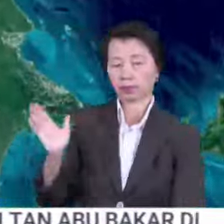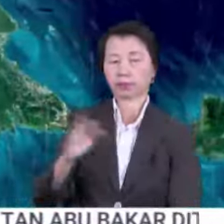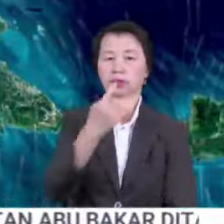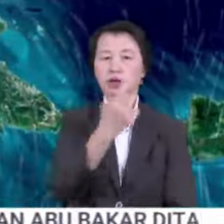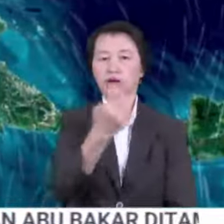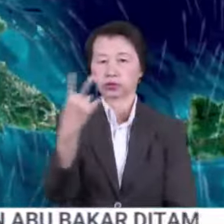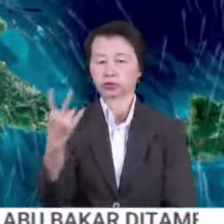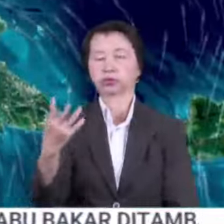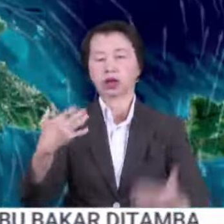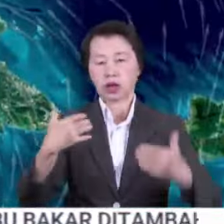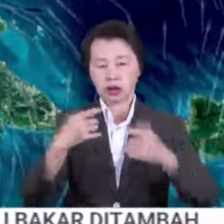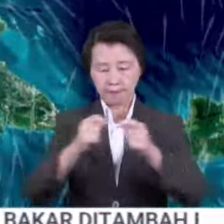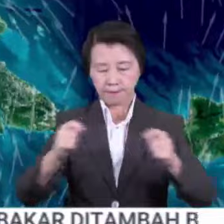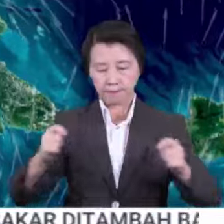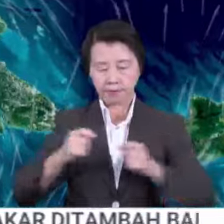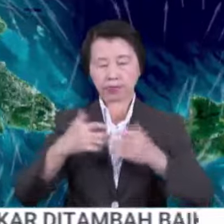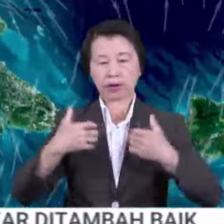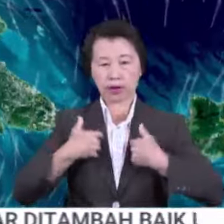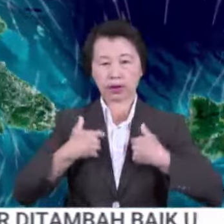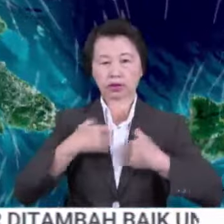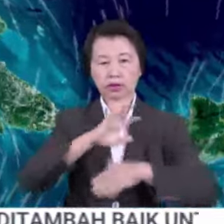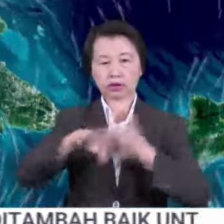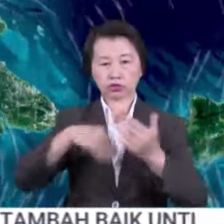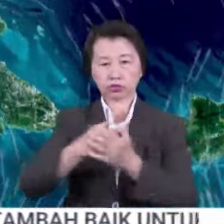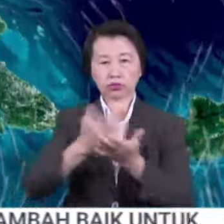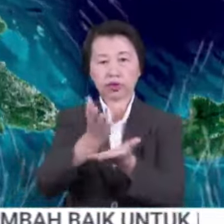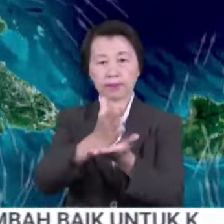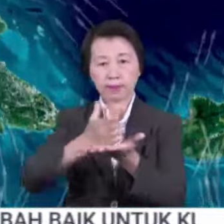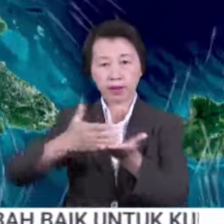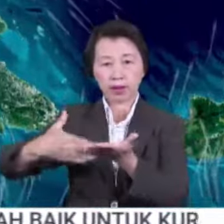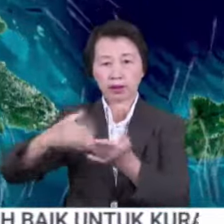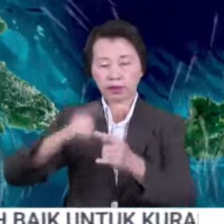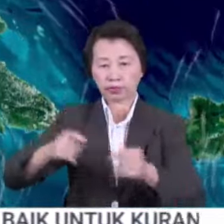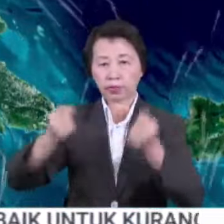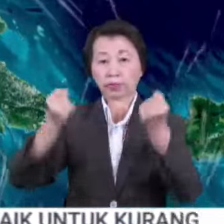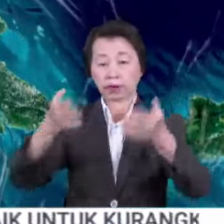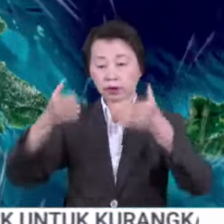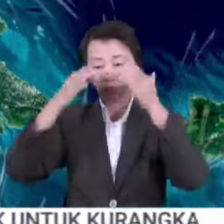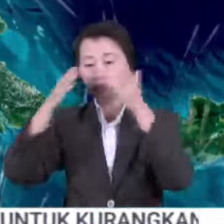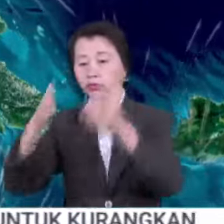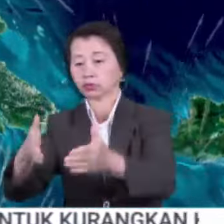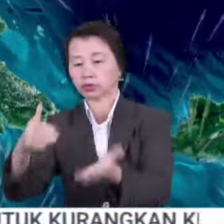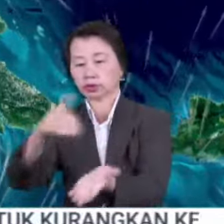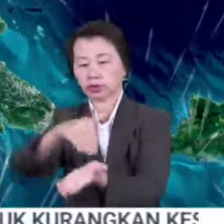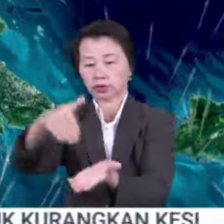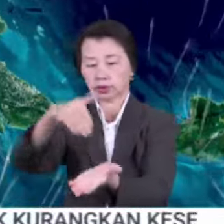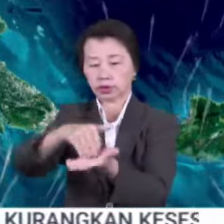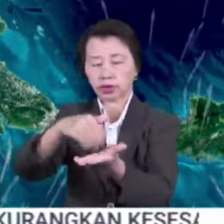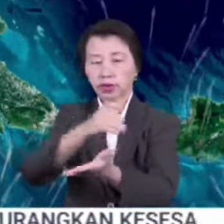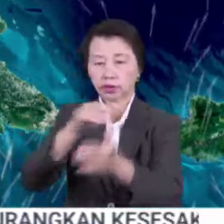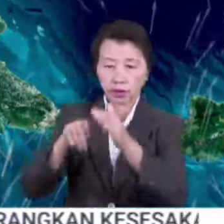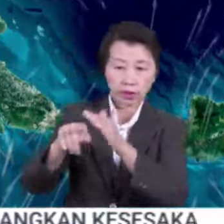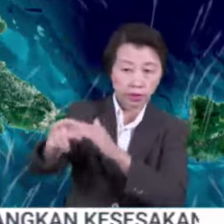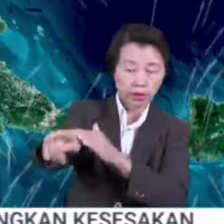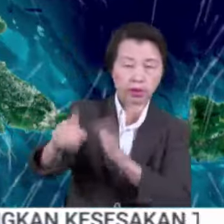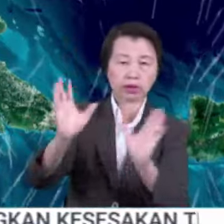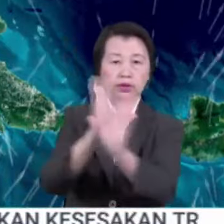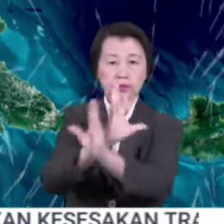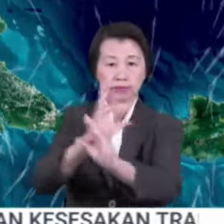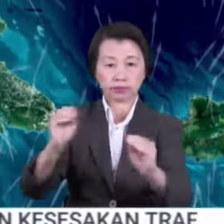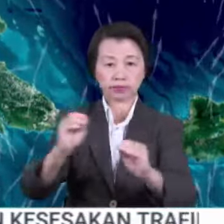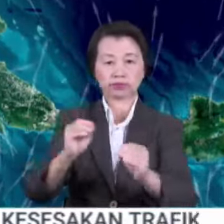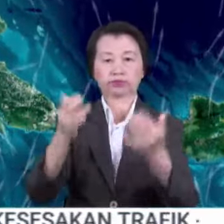tempat kini berlaku di hampir ke semua bahagia namun perempuan tertumpuk di bagian tengah dan pedalaman Sarawak